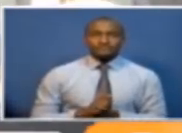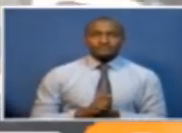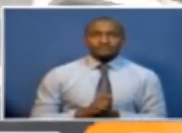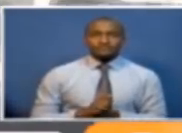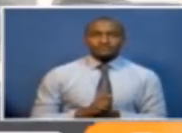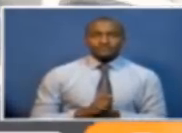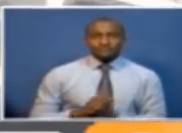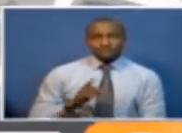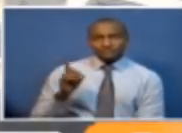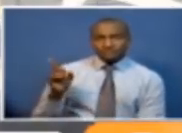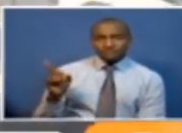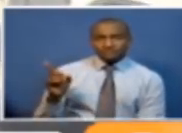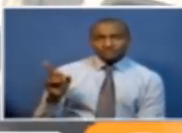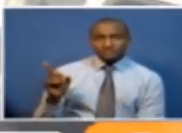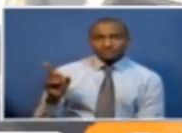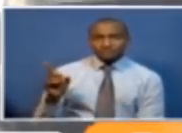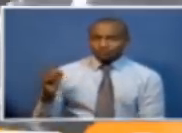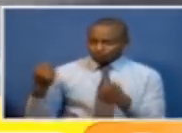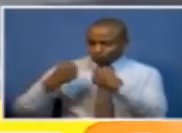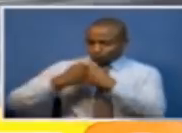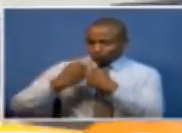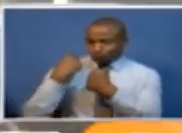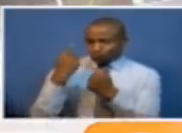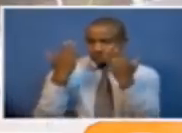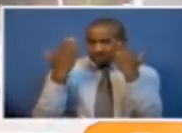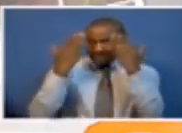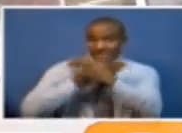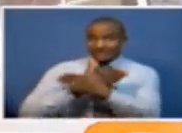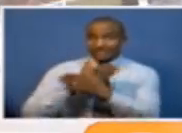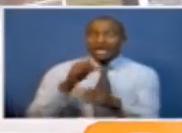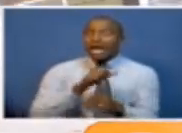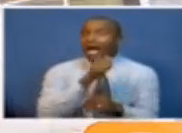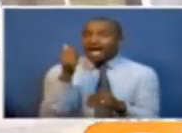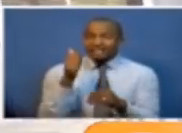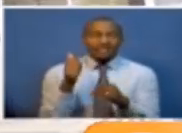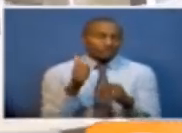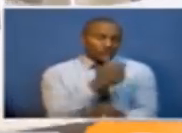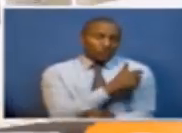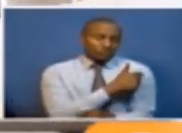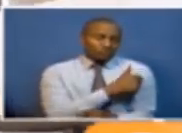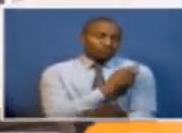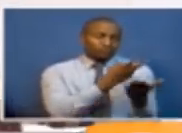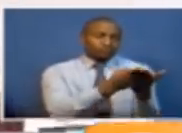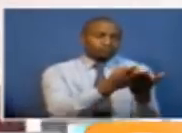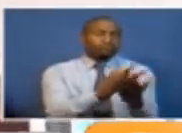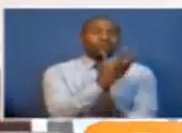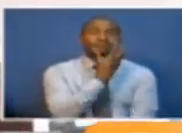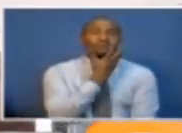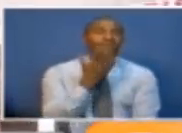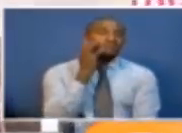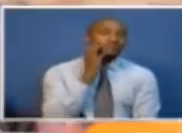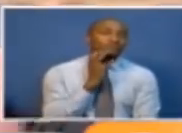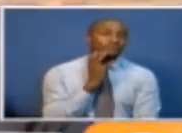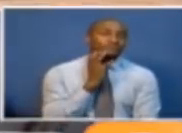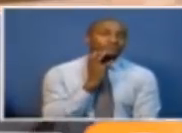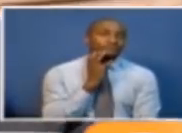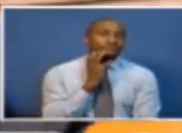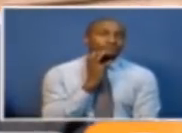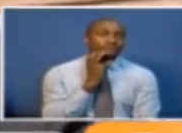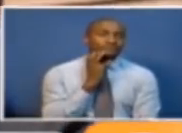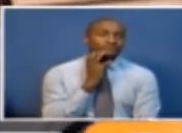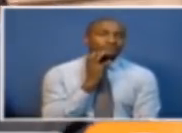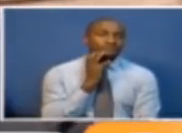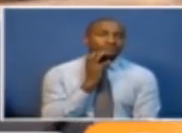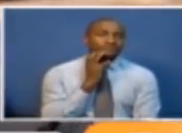Manusura wa ajali hiyo ya Jumamosi usiku wanaendelea kupokea matibabu katika hospitali kuu ya Kenyatta. Mimi mtoto